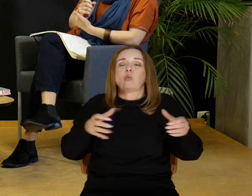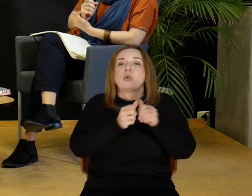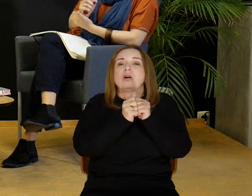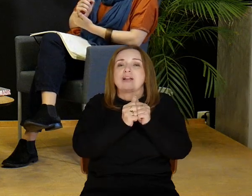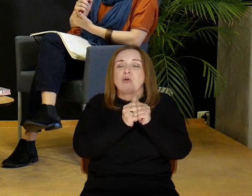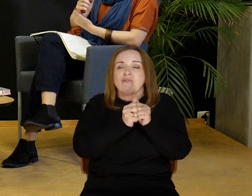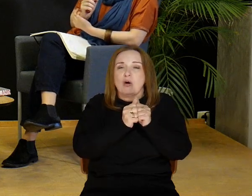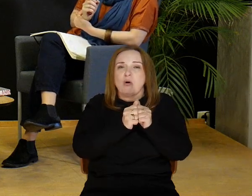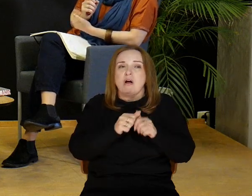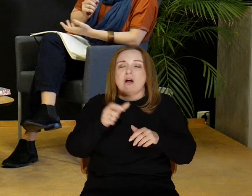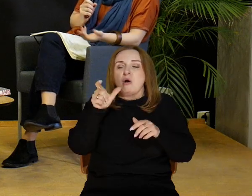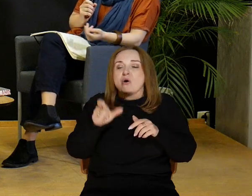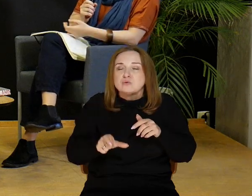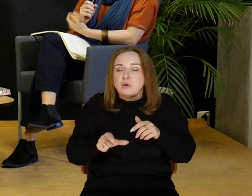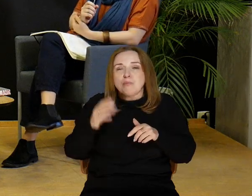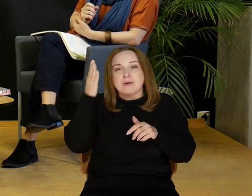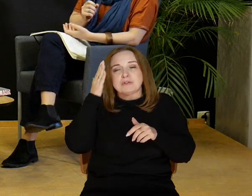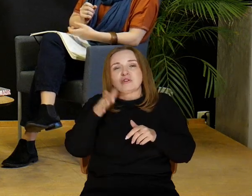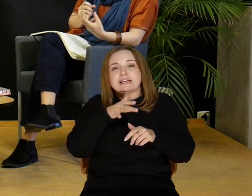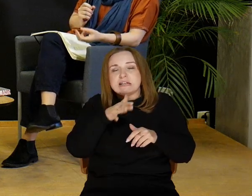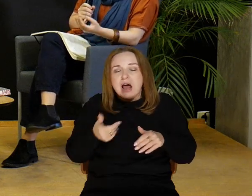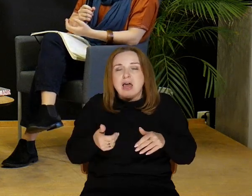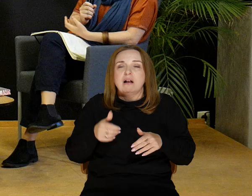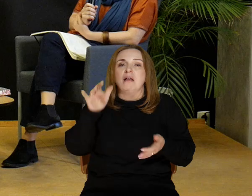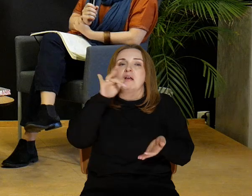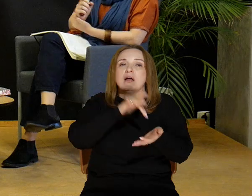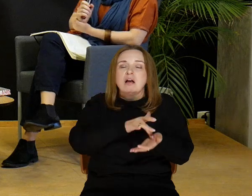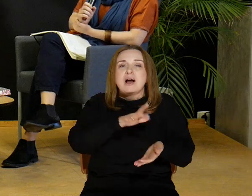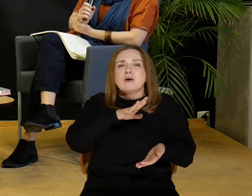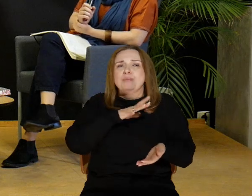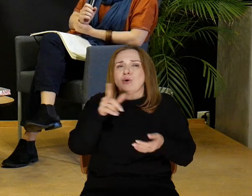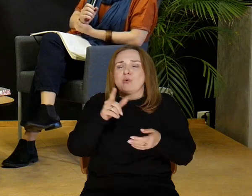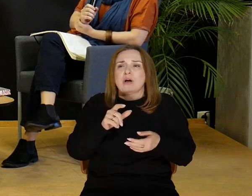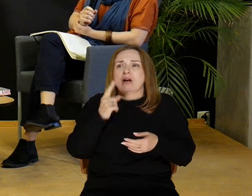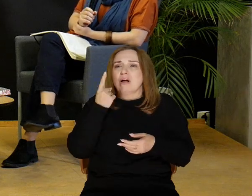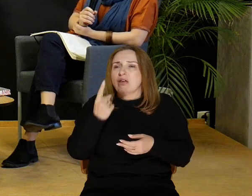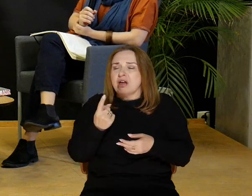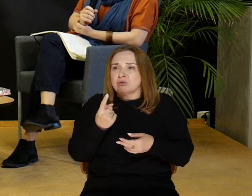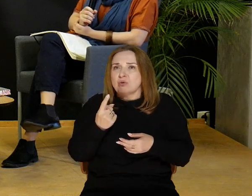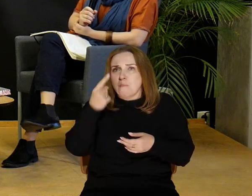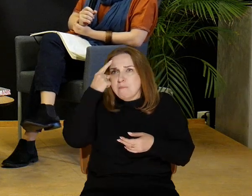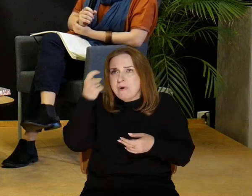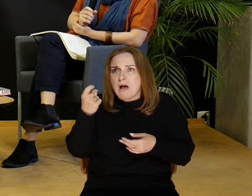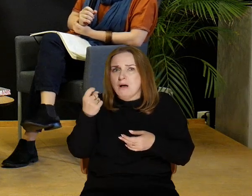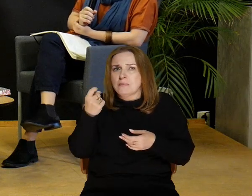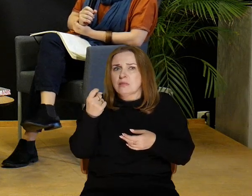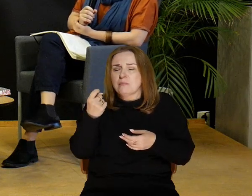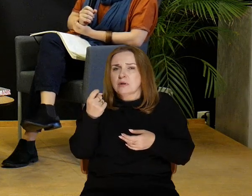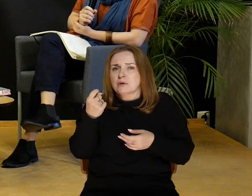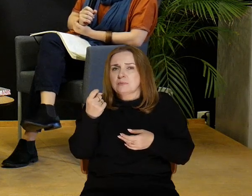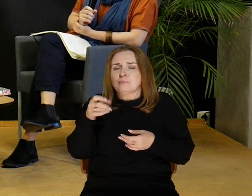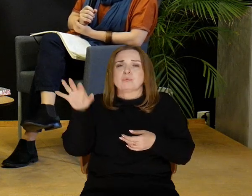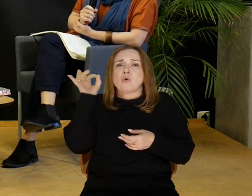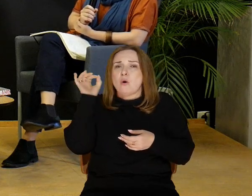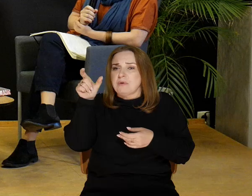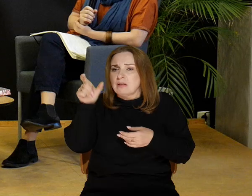w Izraelu, która mną tak... którą jakby jedną z tych wartą takiej bardziej zapamiętania. Była to